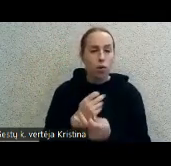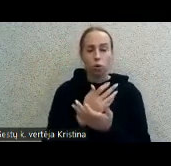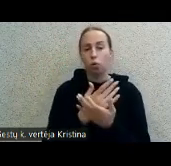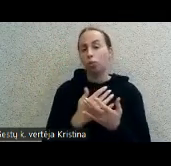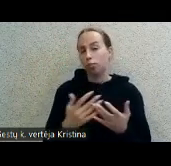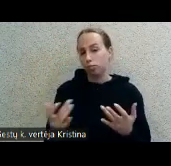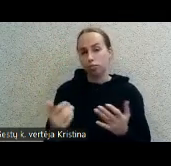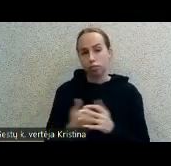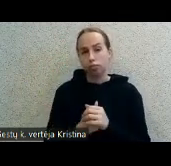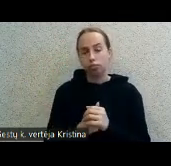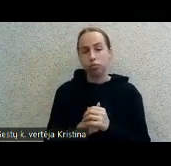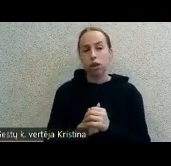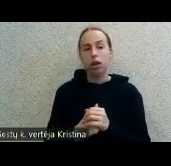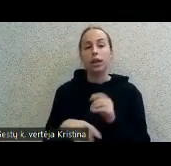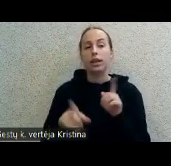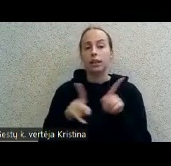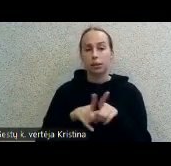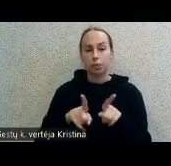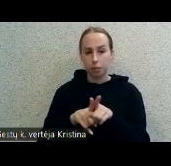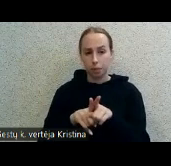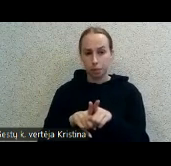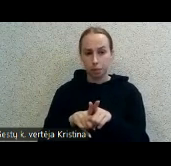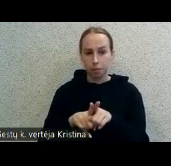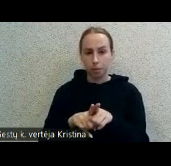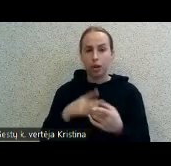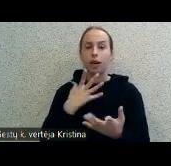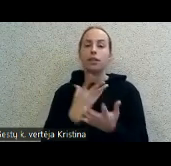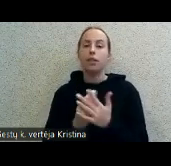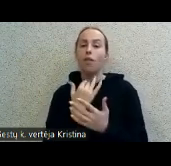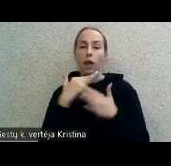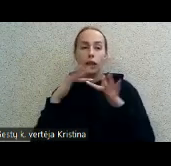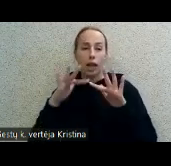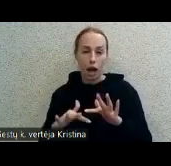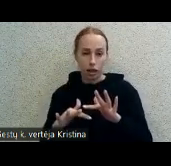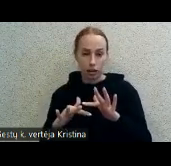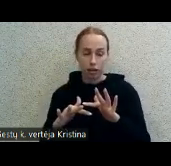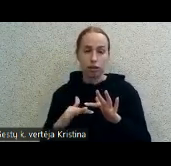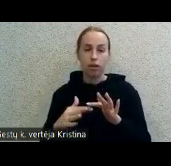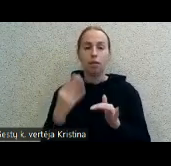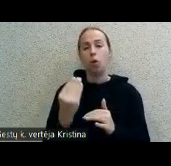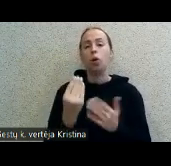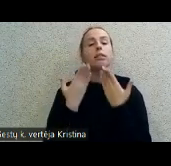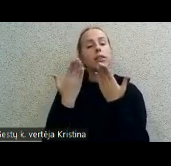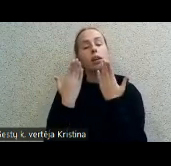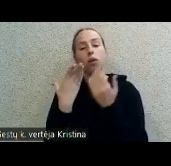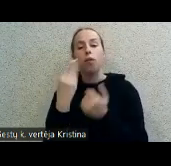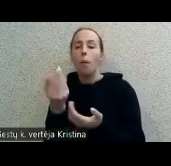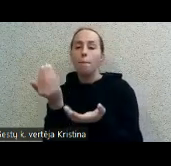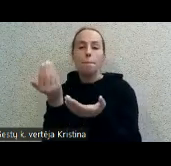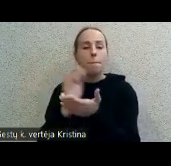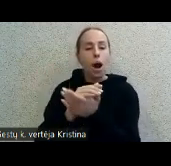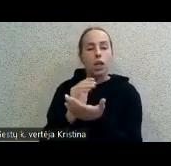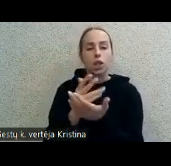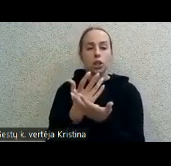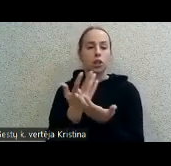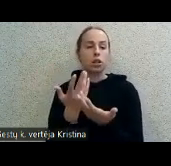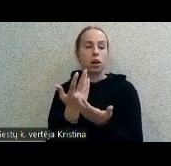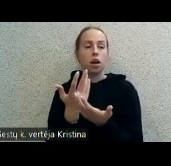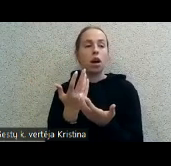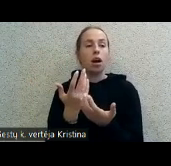dalykas, savo klasės kaip skaitytojų pažinimas, kad galėtumėte padėti vis tik tai